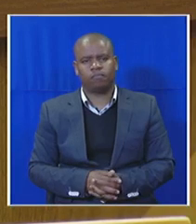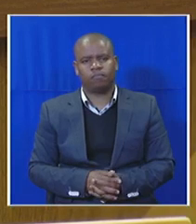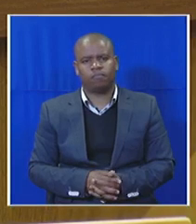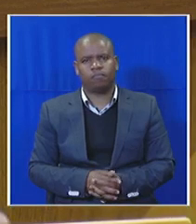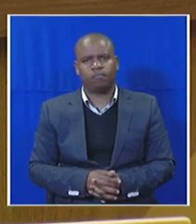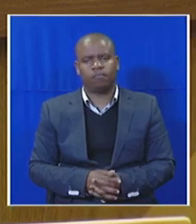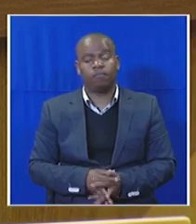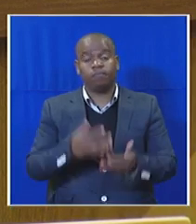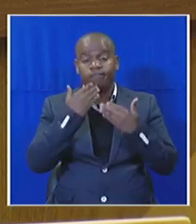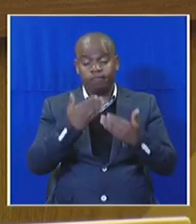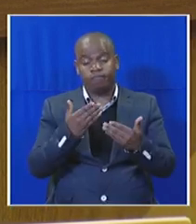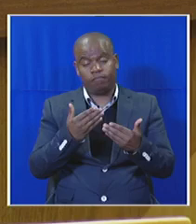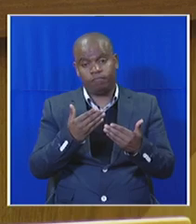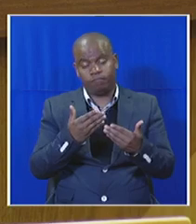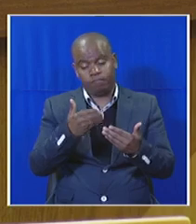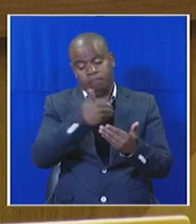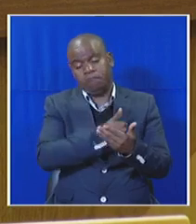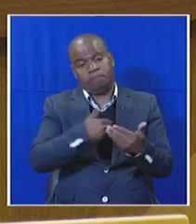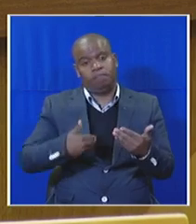Madam Speaker.